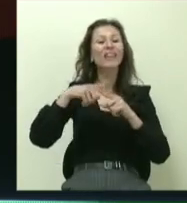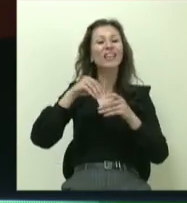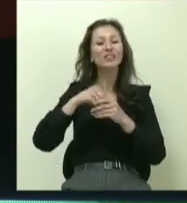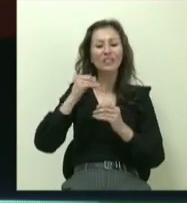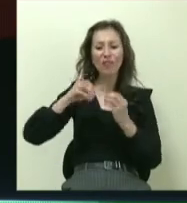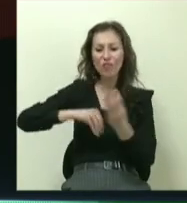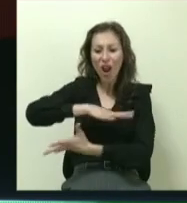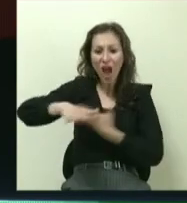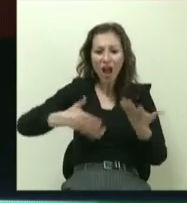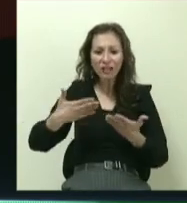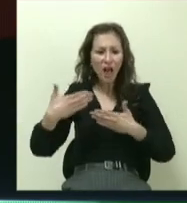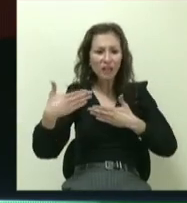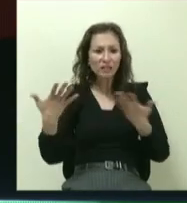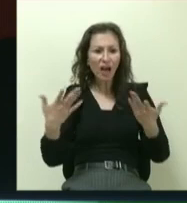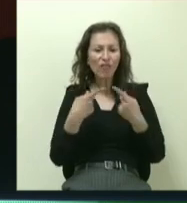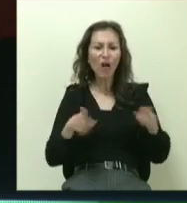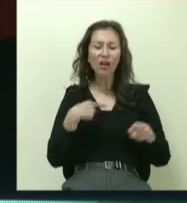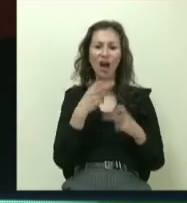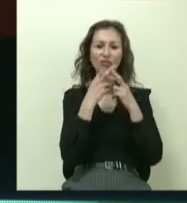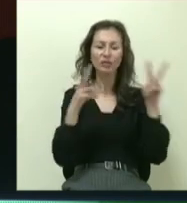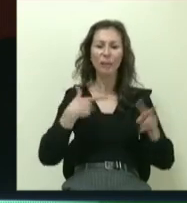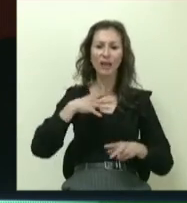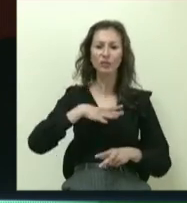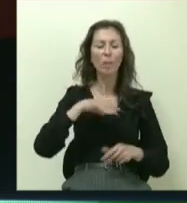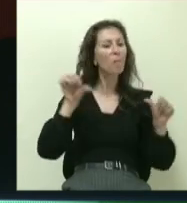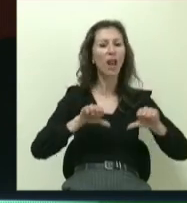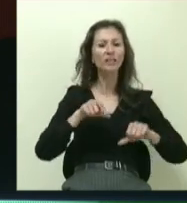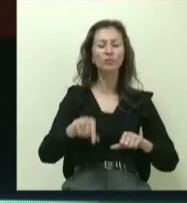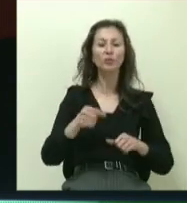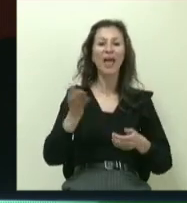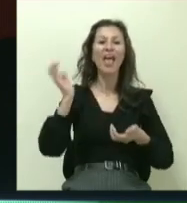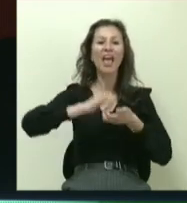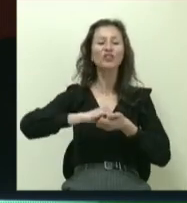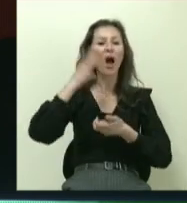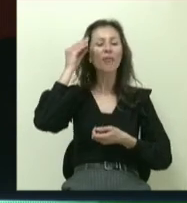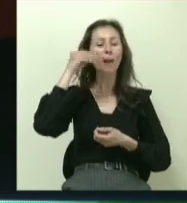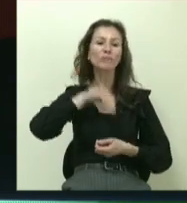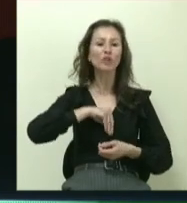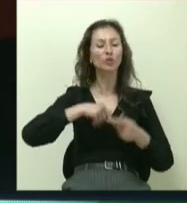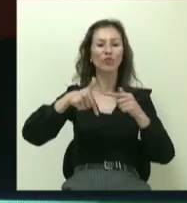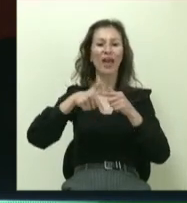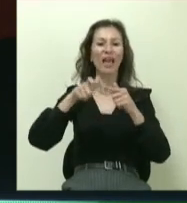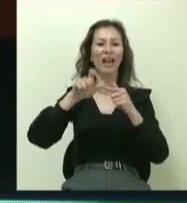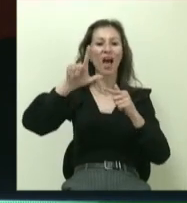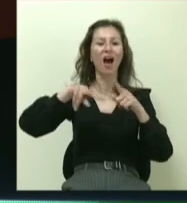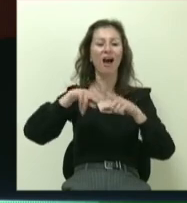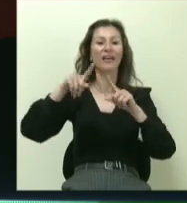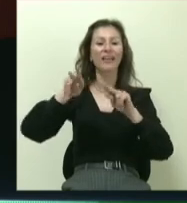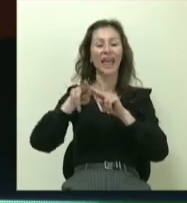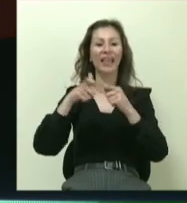arasındaki farkı açıklamak istiyorum maalesef biz bunları eş anlamlıymışız gibi gibi kullanıyoruz fakat